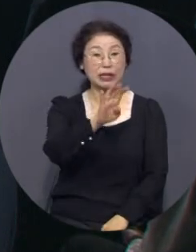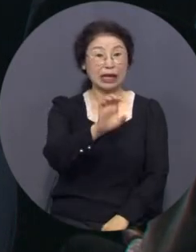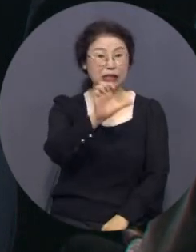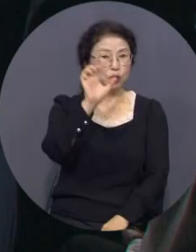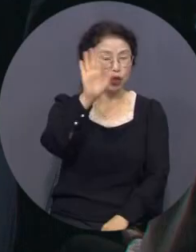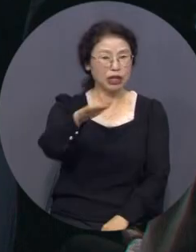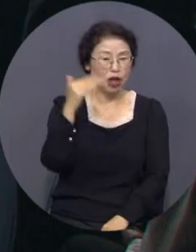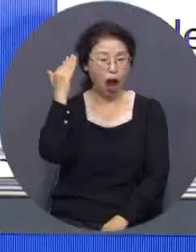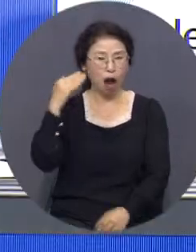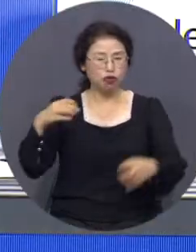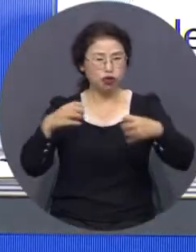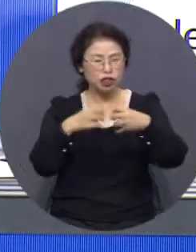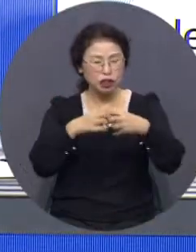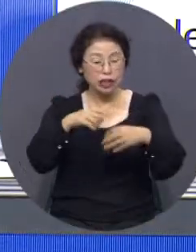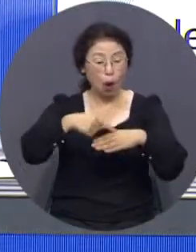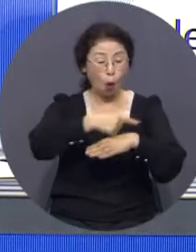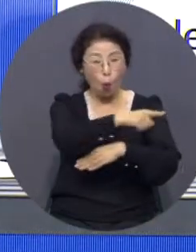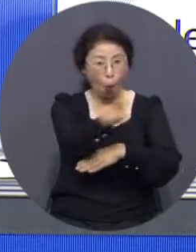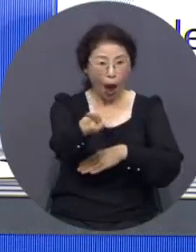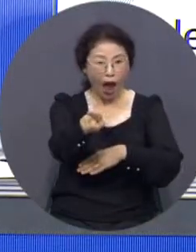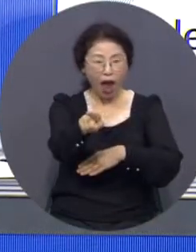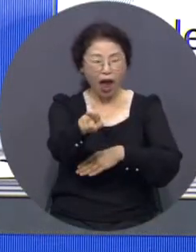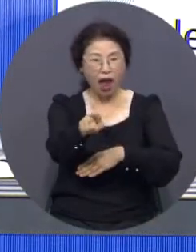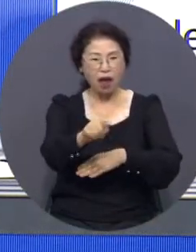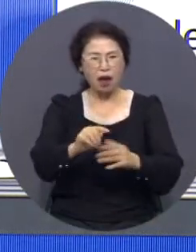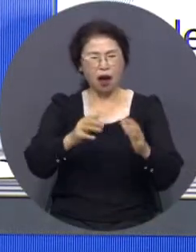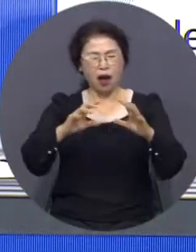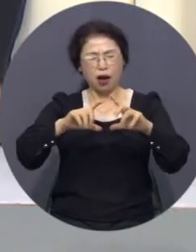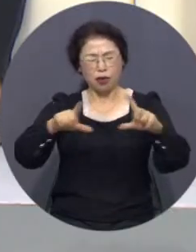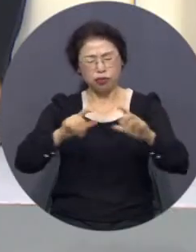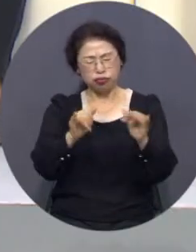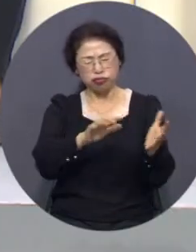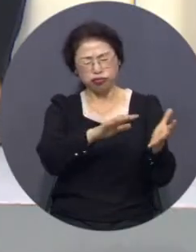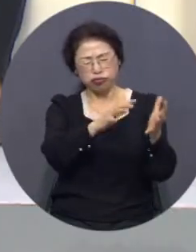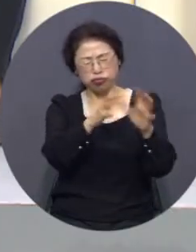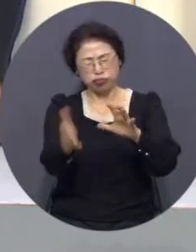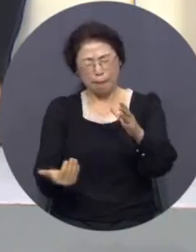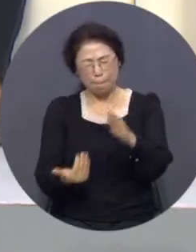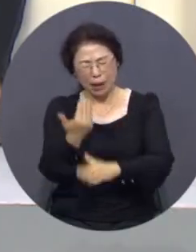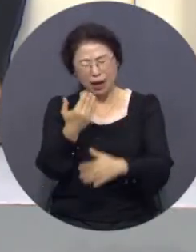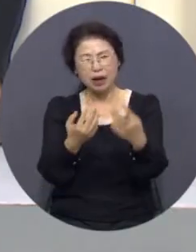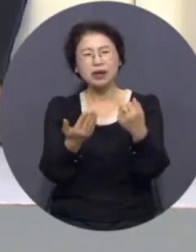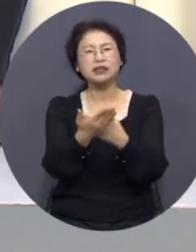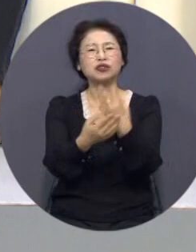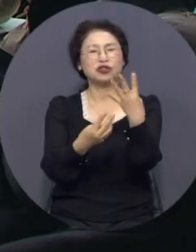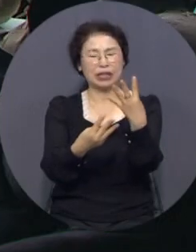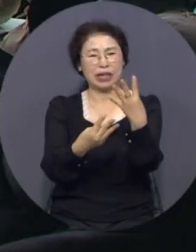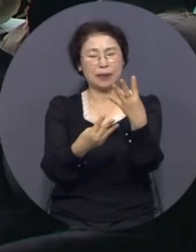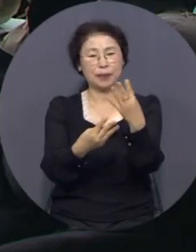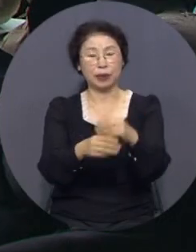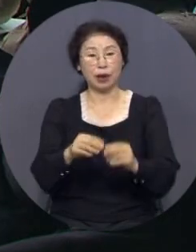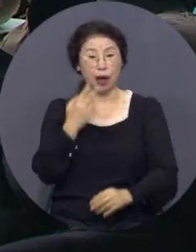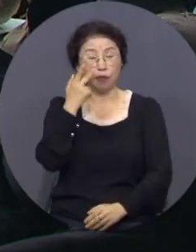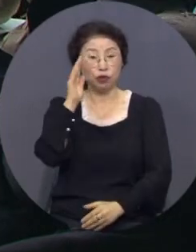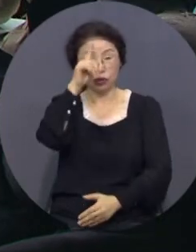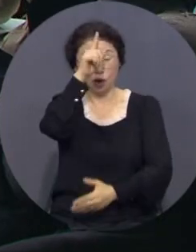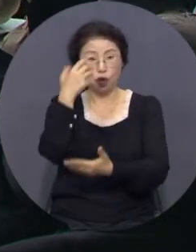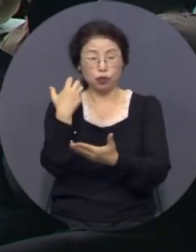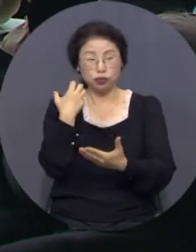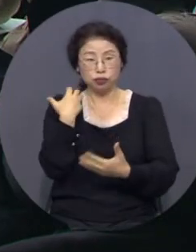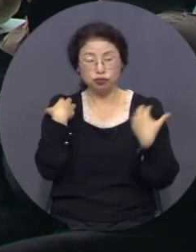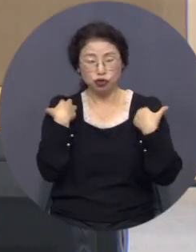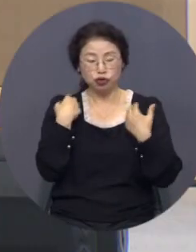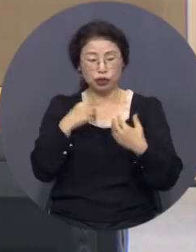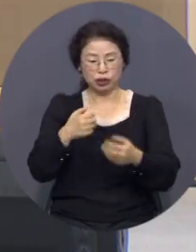1945년 이후 한국 전쟁을 제외하고 최대 민간인 학살로 기록된 제주 4.3 사건. 미국 정부가 파견한